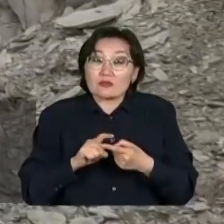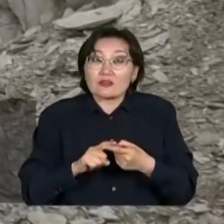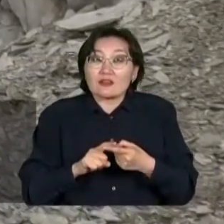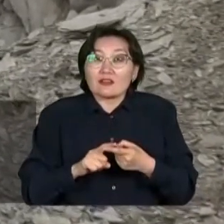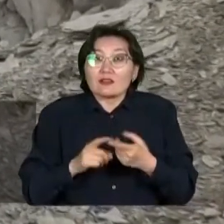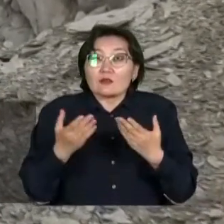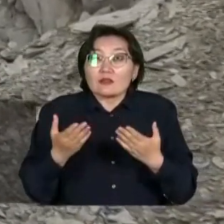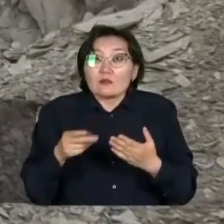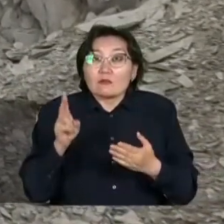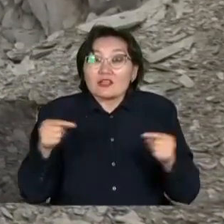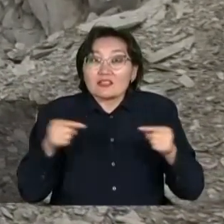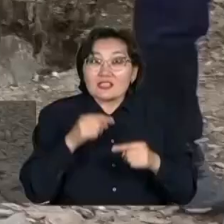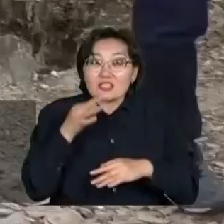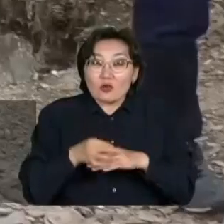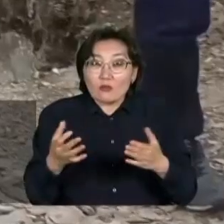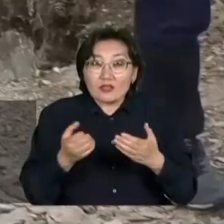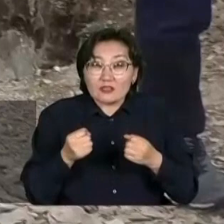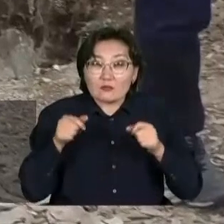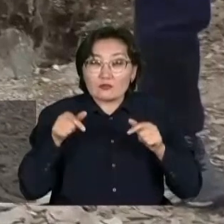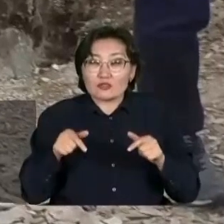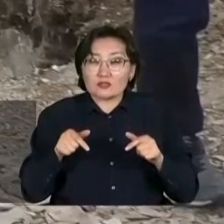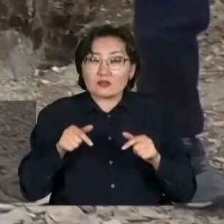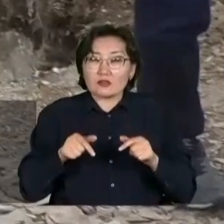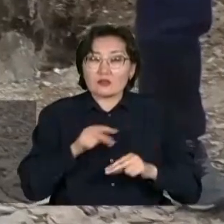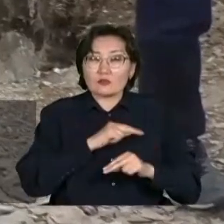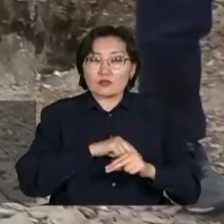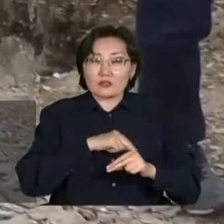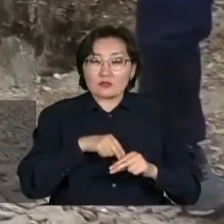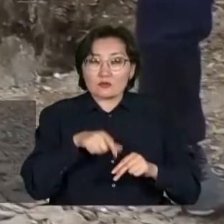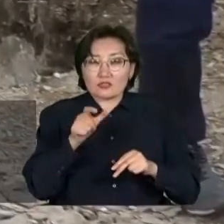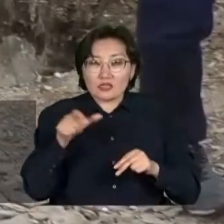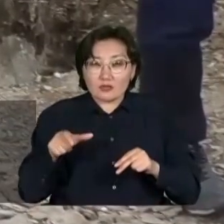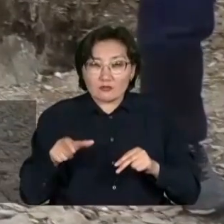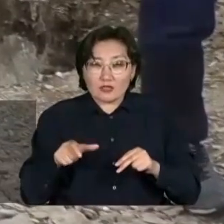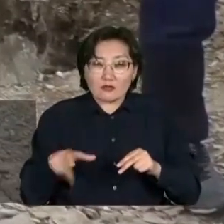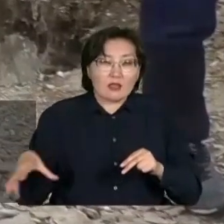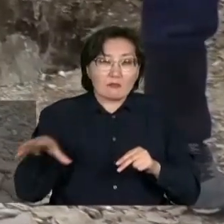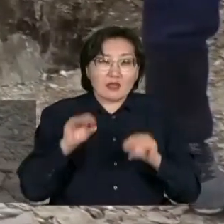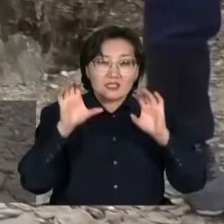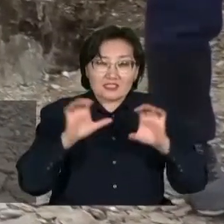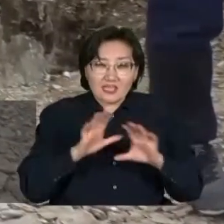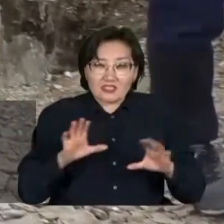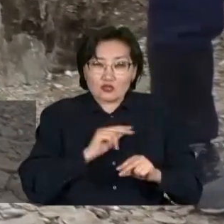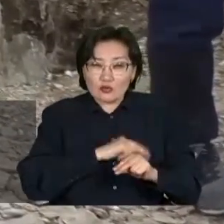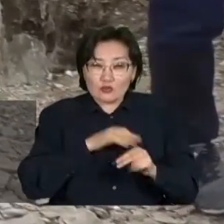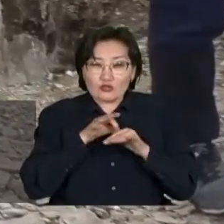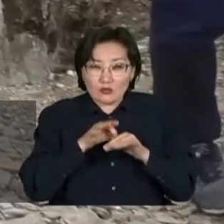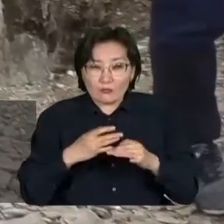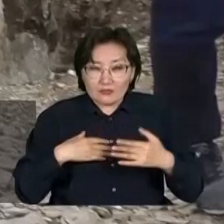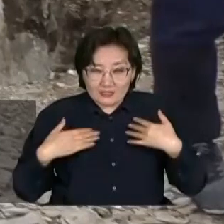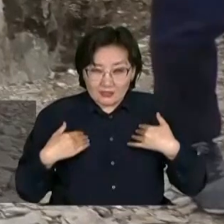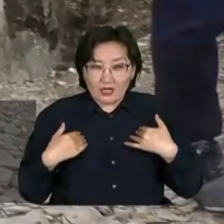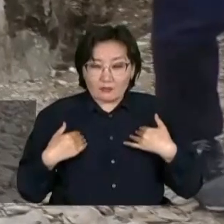жатып әйтеуір бір нақты жауап алдық. Бұл жердегі жұмыс жасап жатқан адамдардың бәрі заңсыз істеп жатқан. Ешқандай біздің